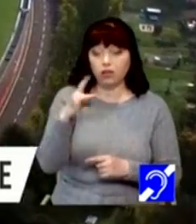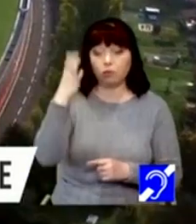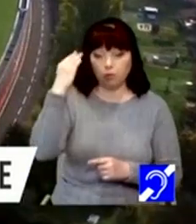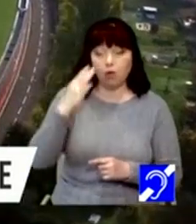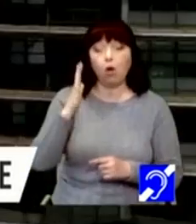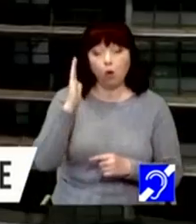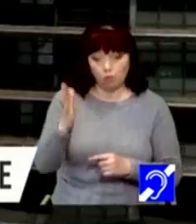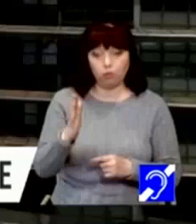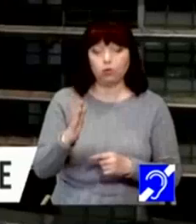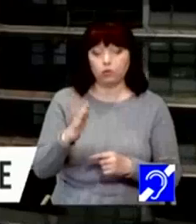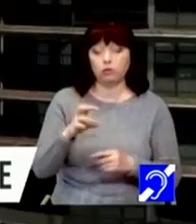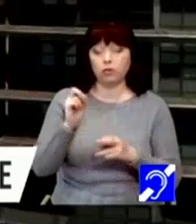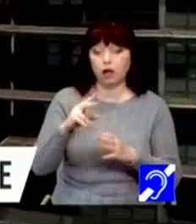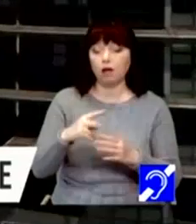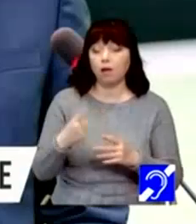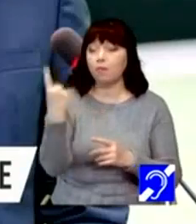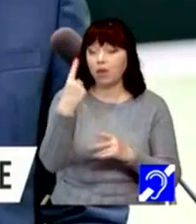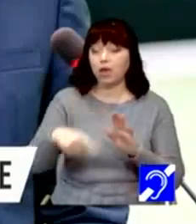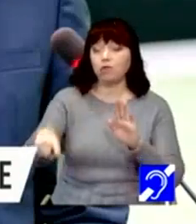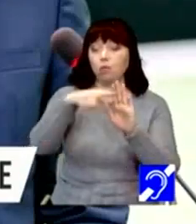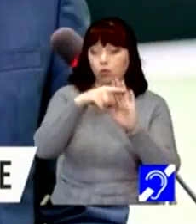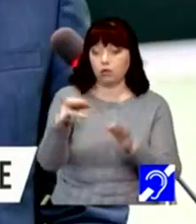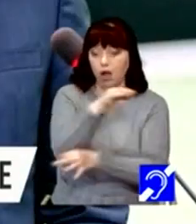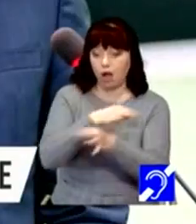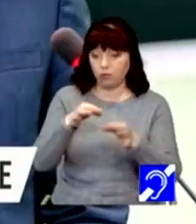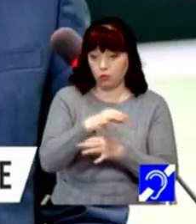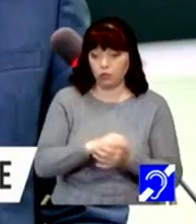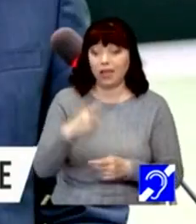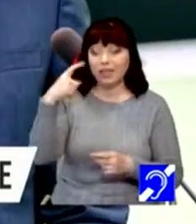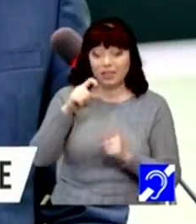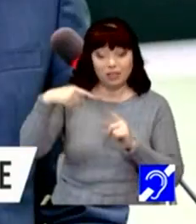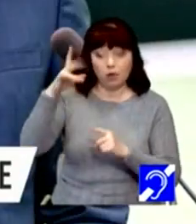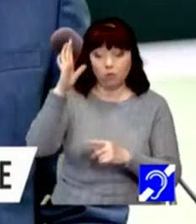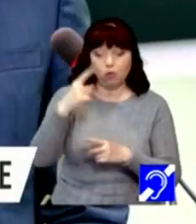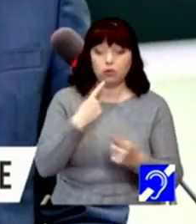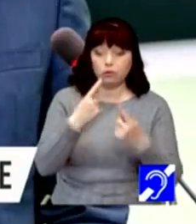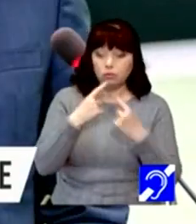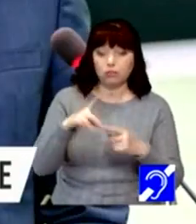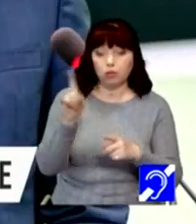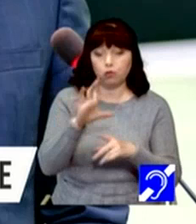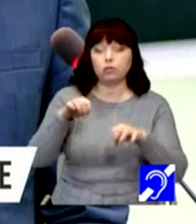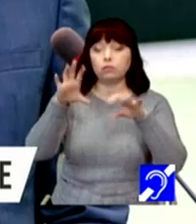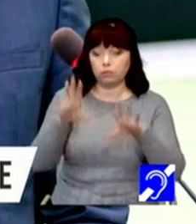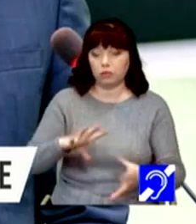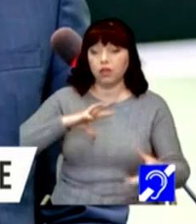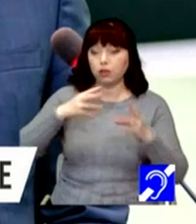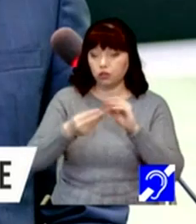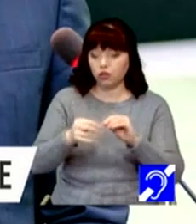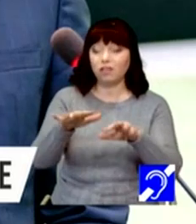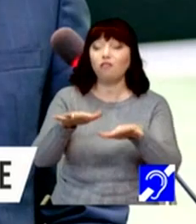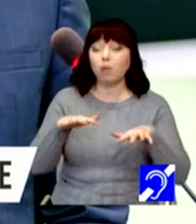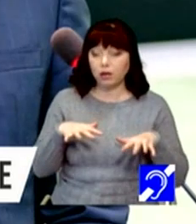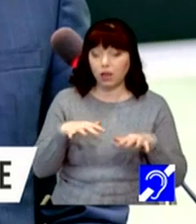va fi cap de afiș în Parlamentul european săptămâna viitoare vom avea o dezbatere și vom adopta o rezoluție în plenul Parlamentului